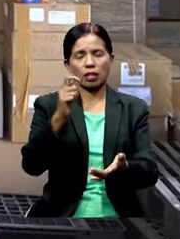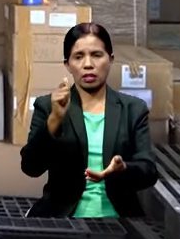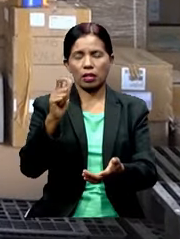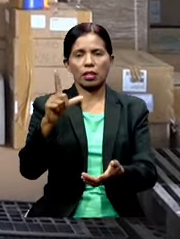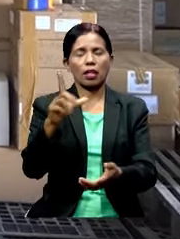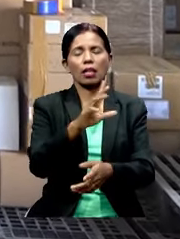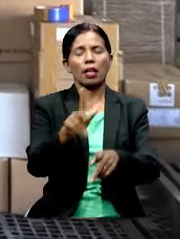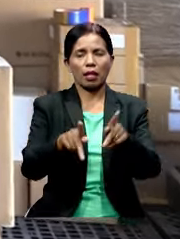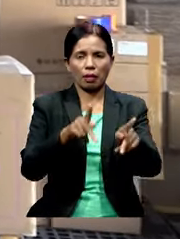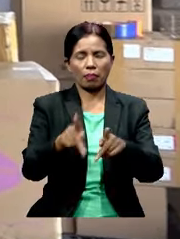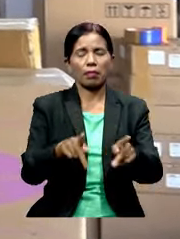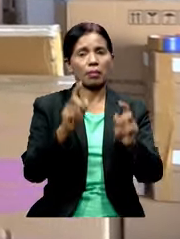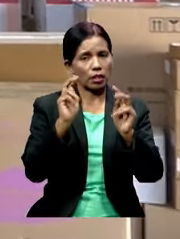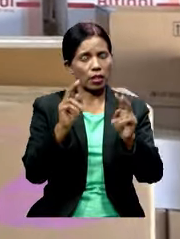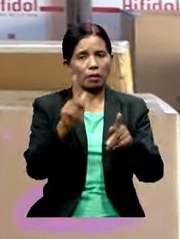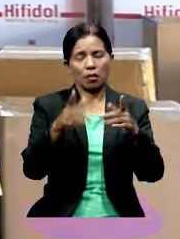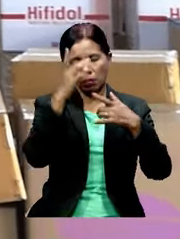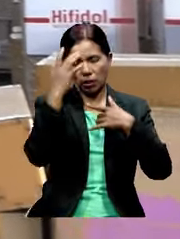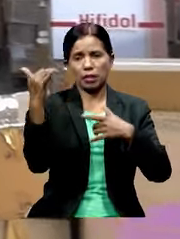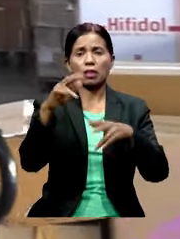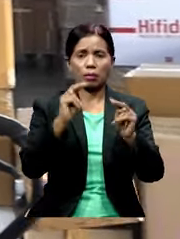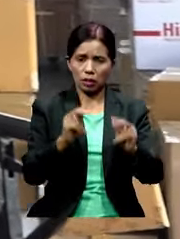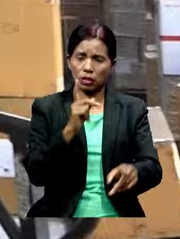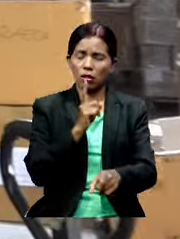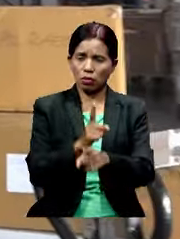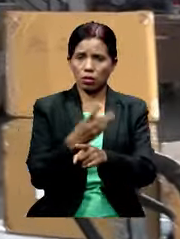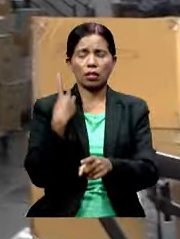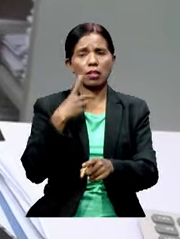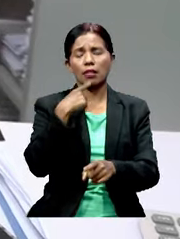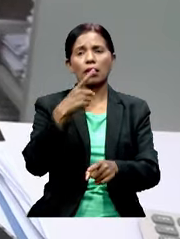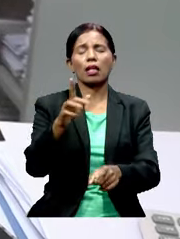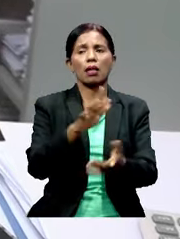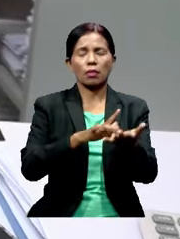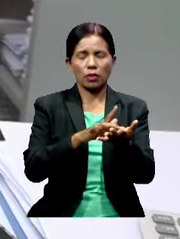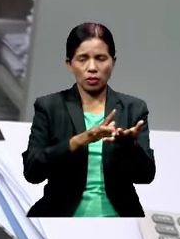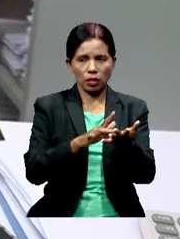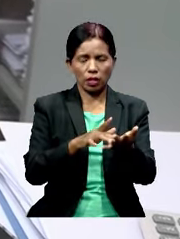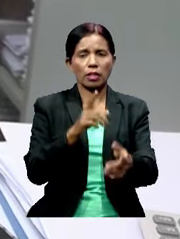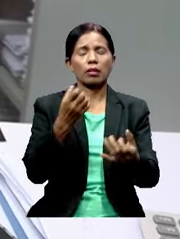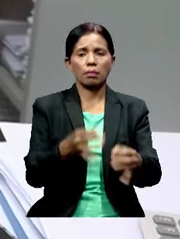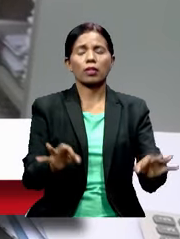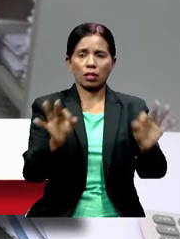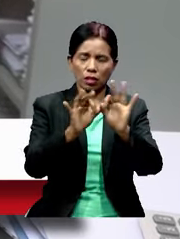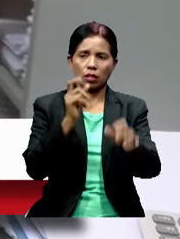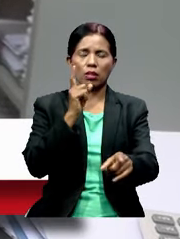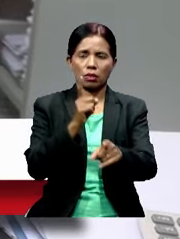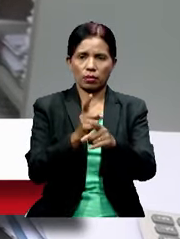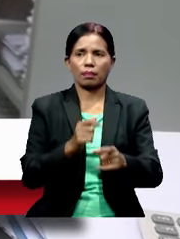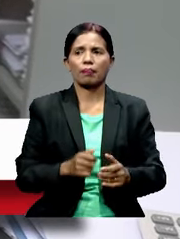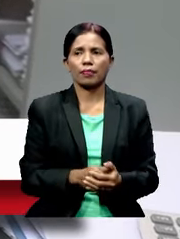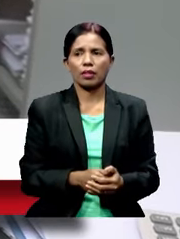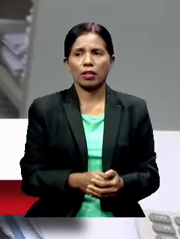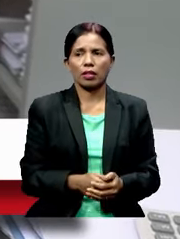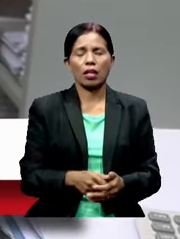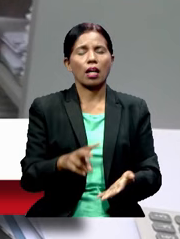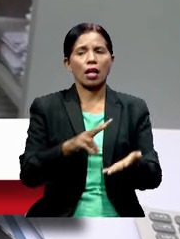sida presisa tebes. Esensial lisne ita kategorinya ai moruk ne ba vital, esensial, no mos kritikal. Artinya kata